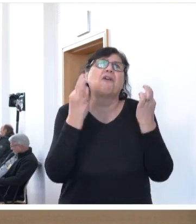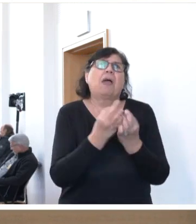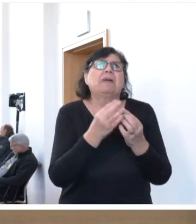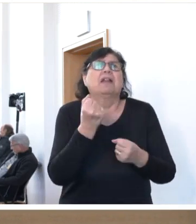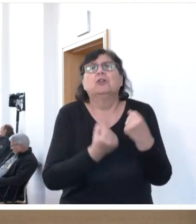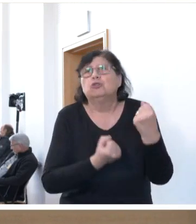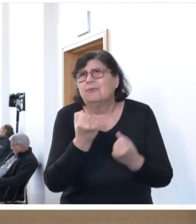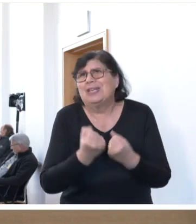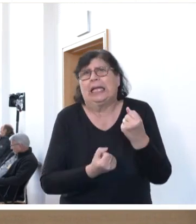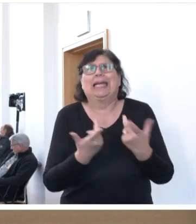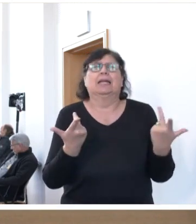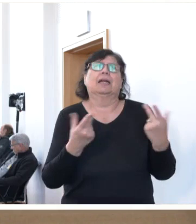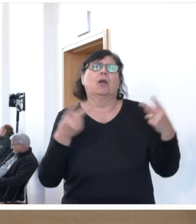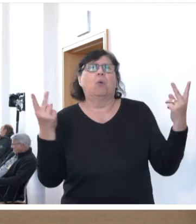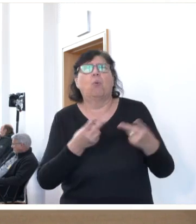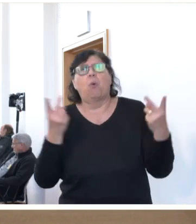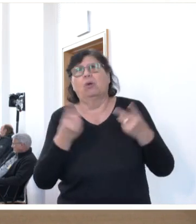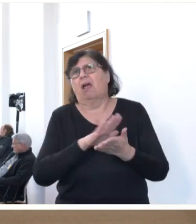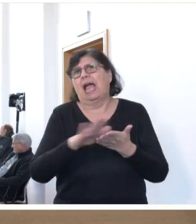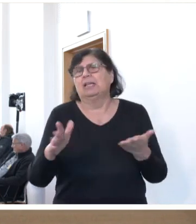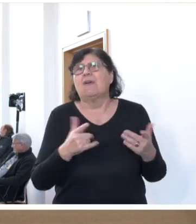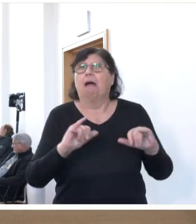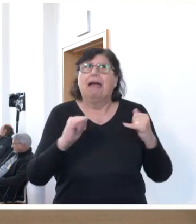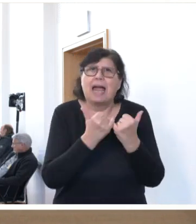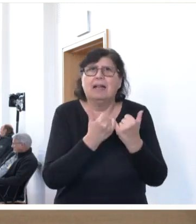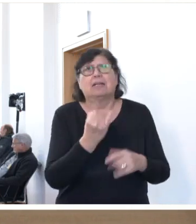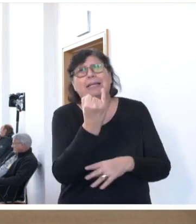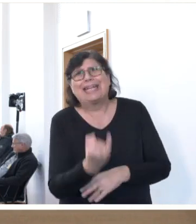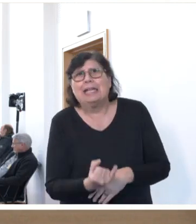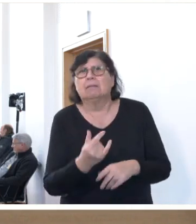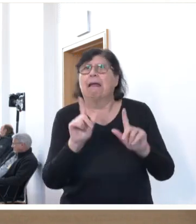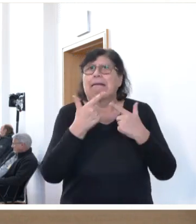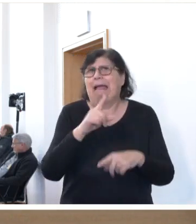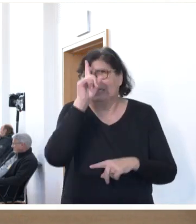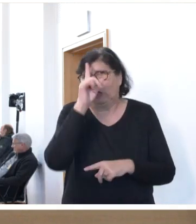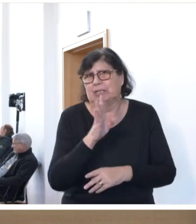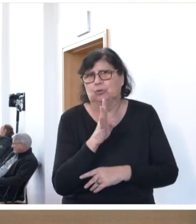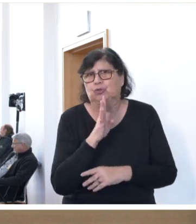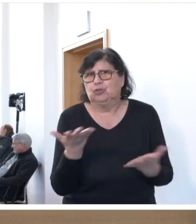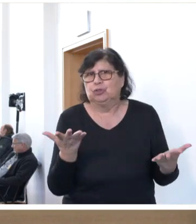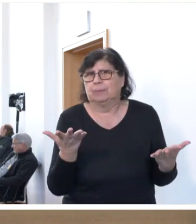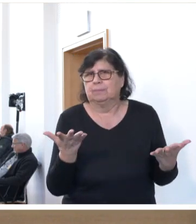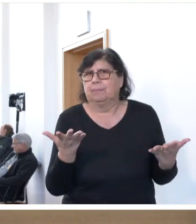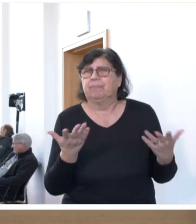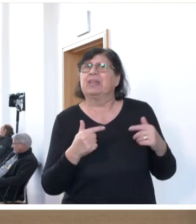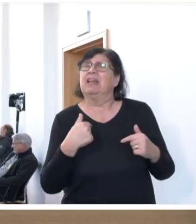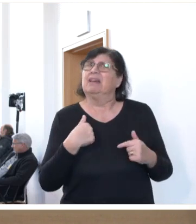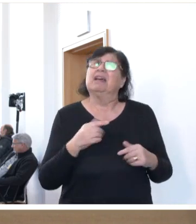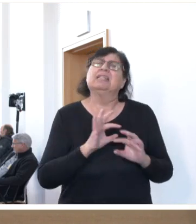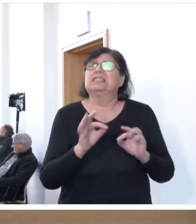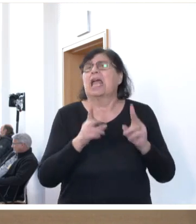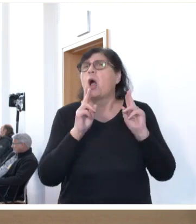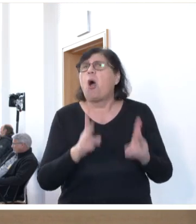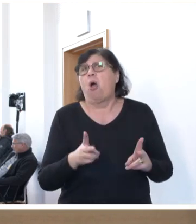Familienverhältnissen zusammenhängen oder einfach damit, dass die Eltern des Kindes kein Deutsch sprechen. Ich habe sehr oft